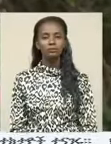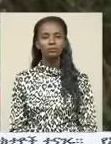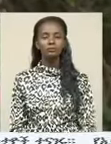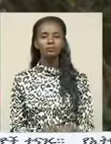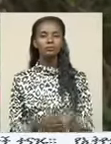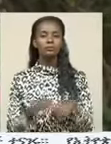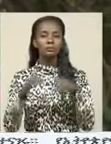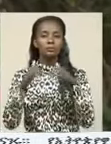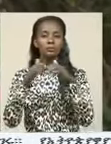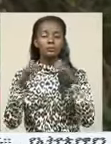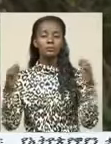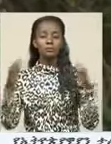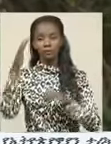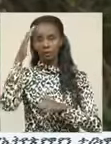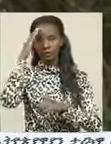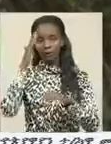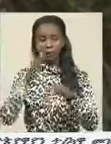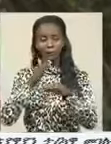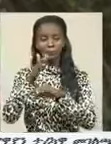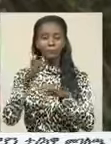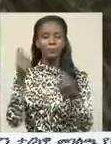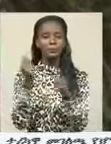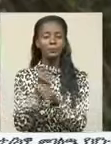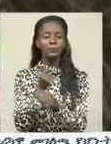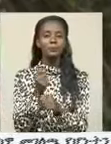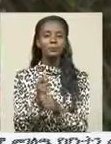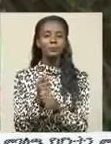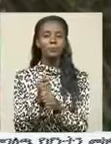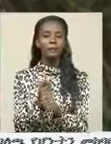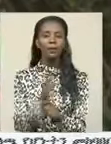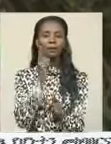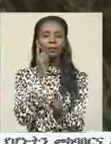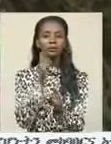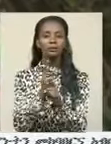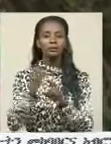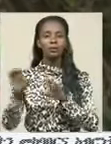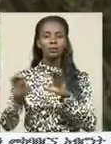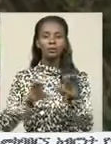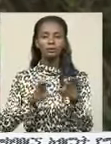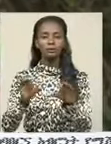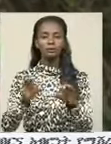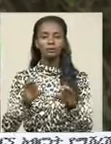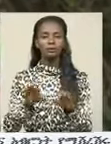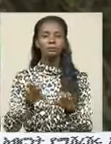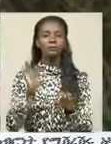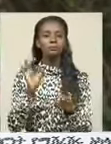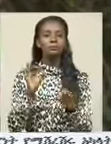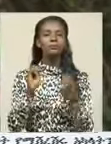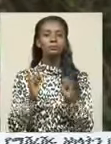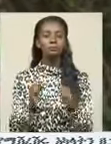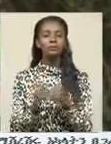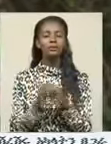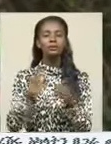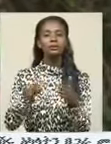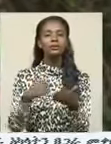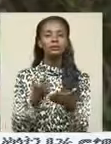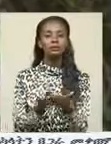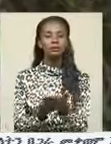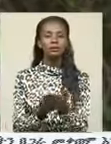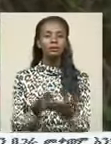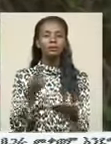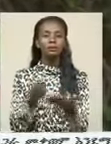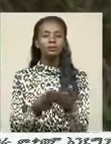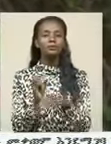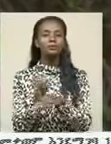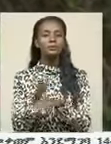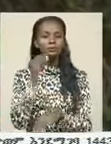ለይቶ ካወቀ በኋላ ነው ተግባራቱን በአግባቡ ሊያከናውን እና ሊፈጽም የሚችለው። ስለዚህ ይህንን ምክር